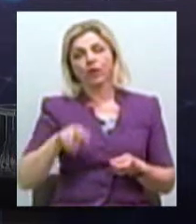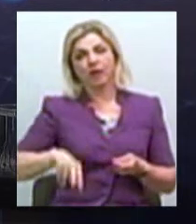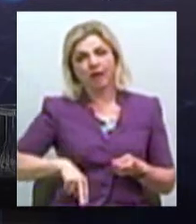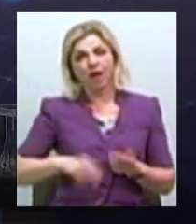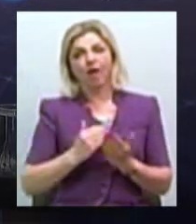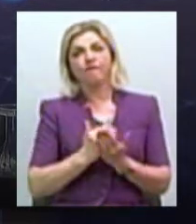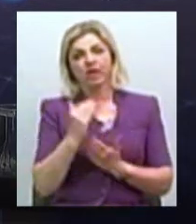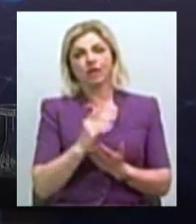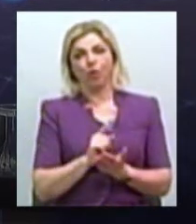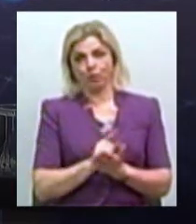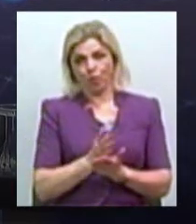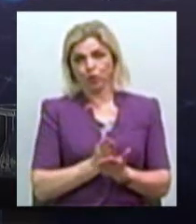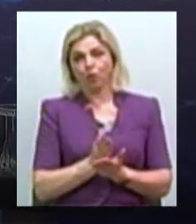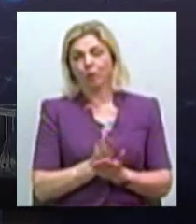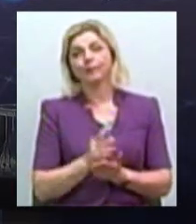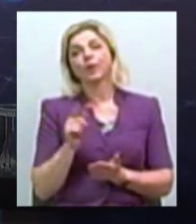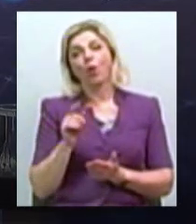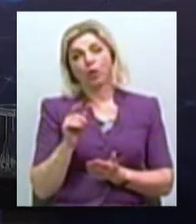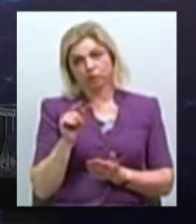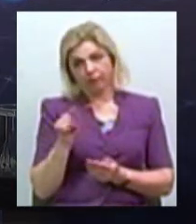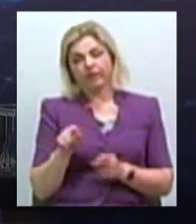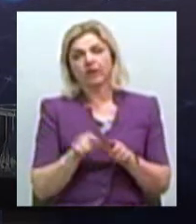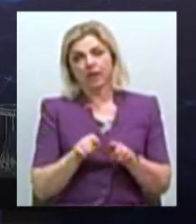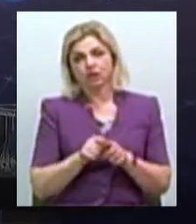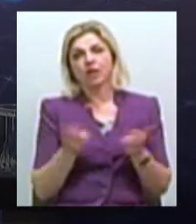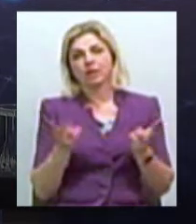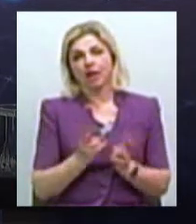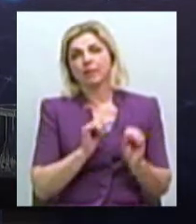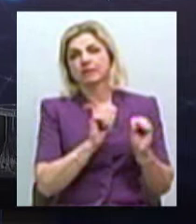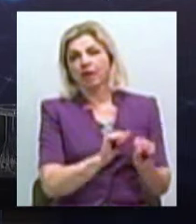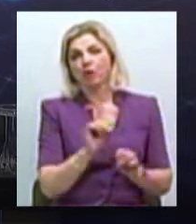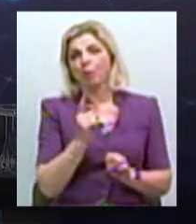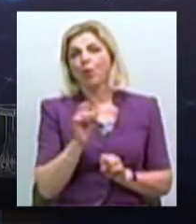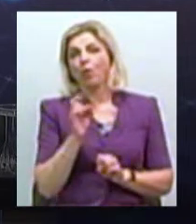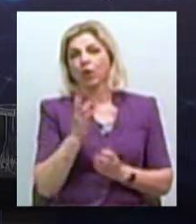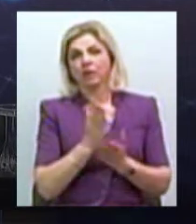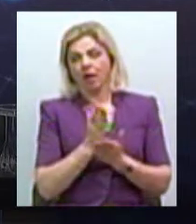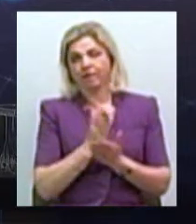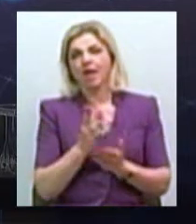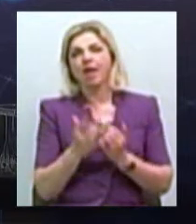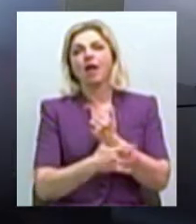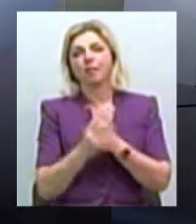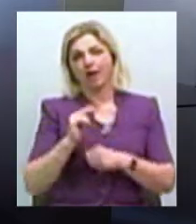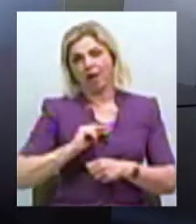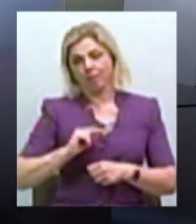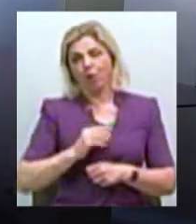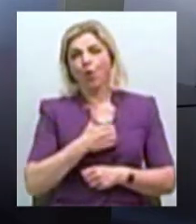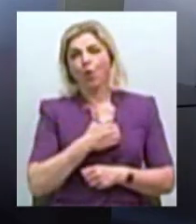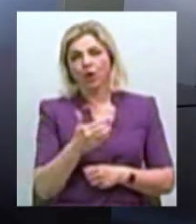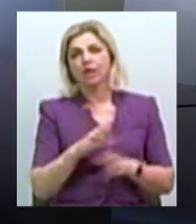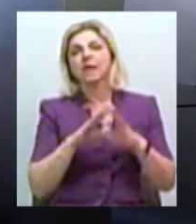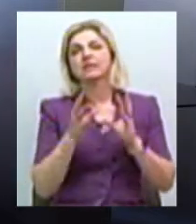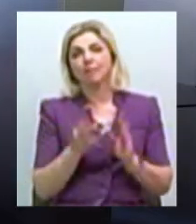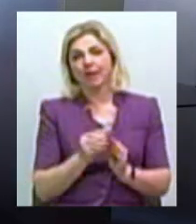вищу посадову особу якогось органу, то він так само може потребувати захисту, оскільки він також є найманим працівником. Хоча спір ми зареєструємо з